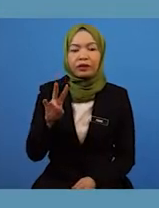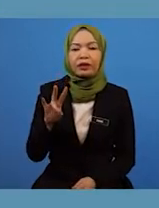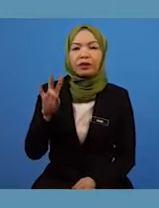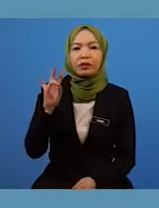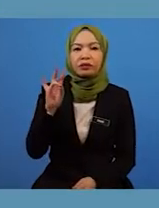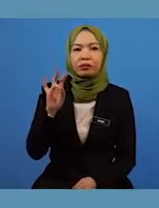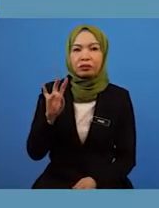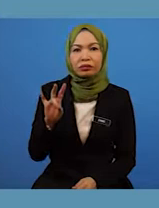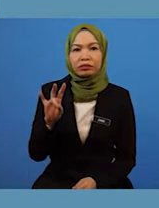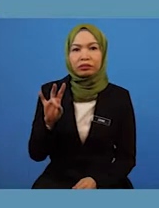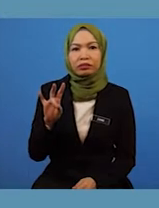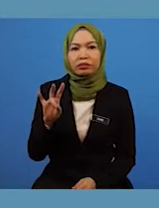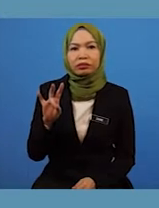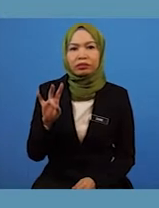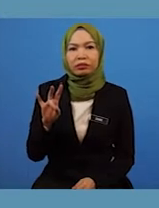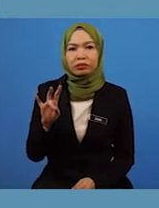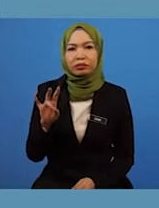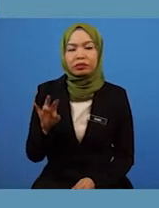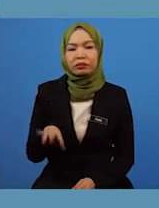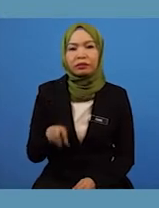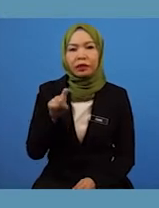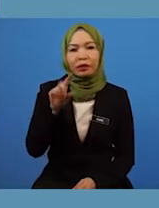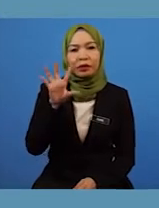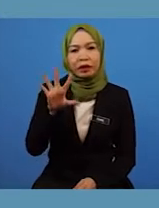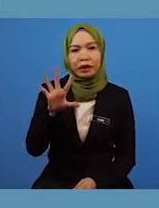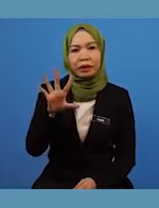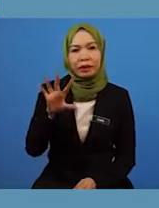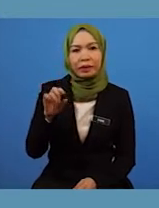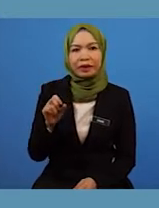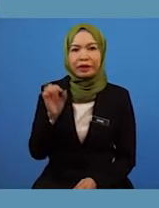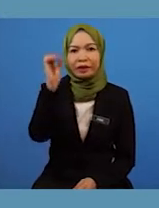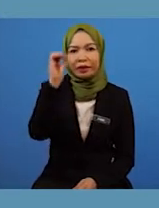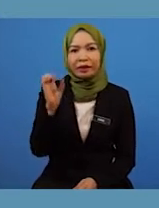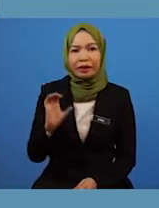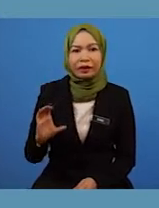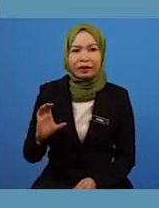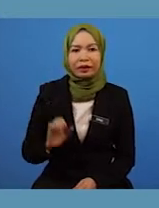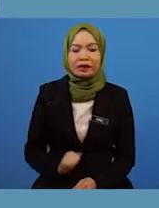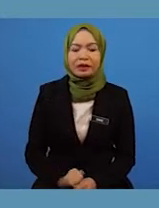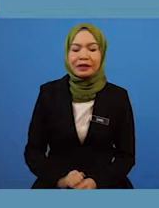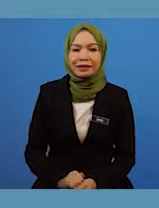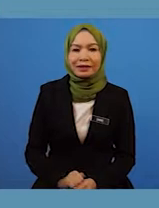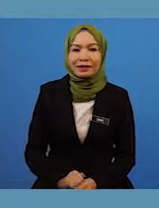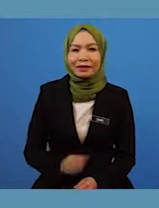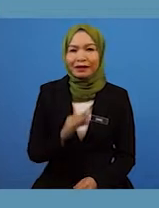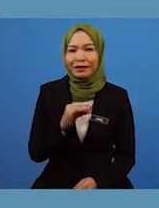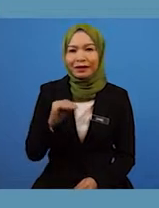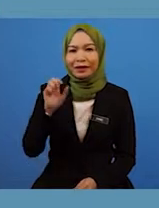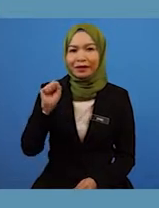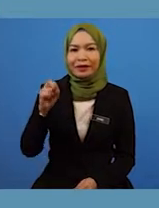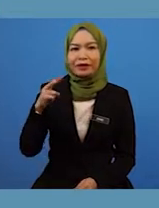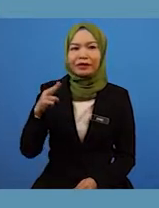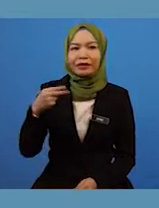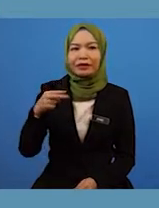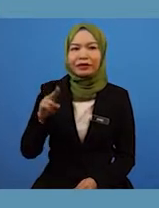27.5 darjah Celsius. Dan suhu tertinggi air dalam bekas kuprum adalah